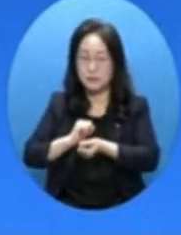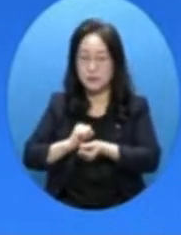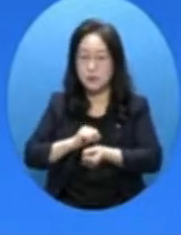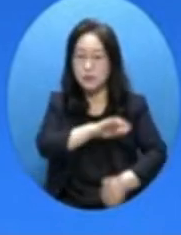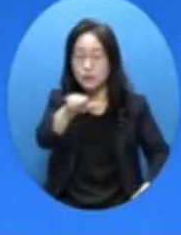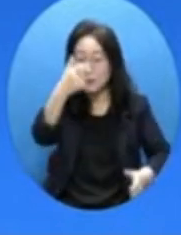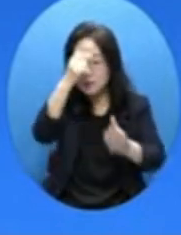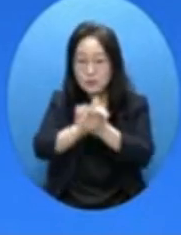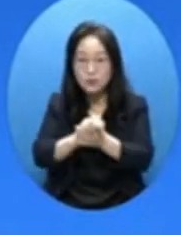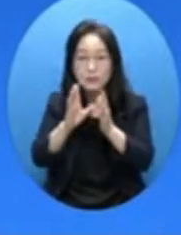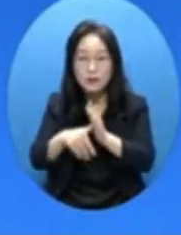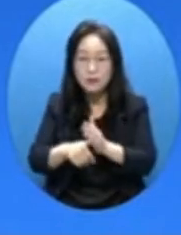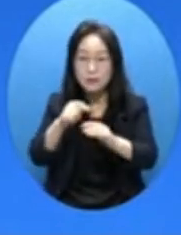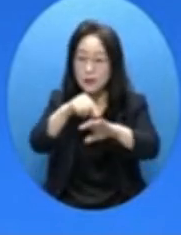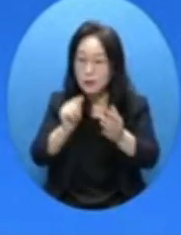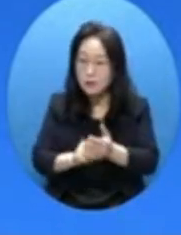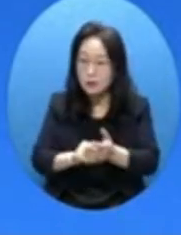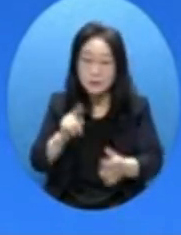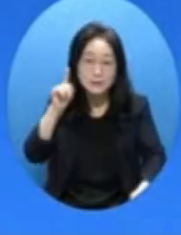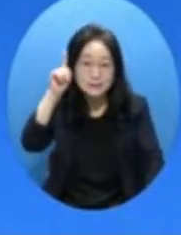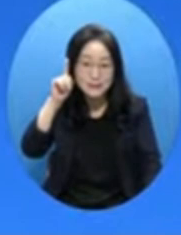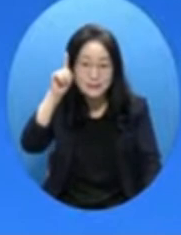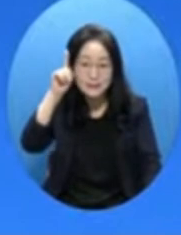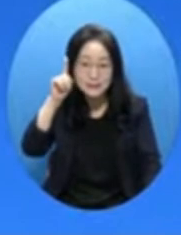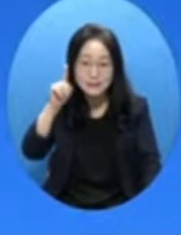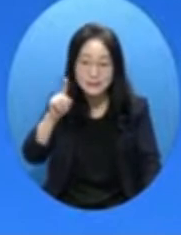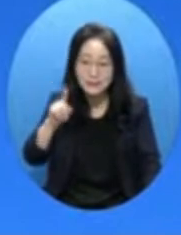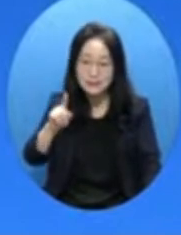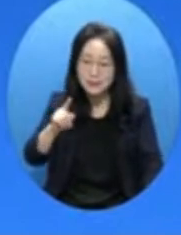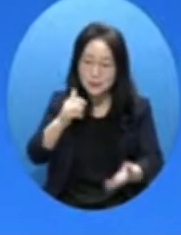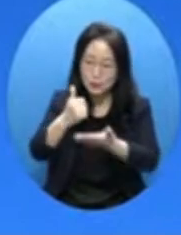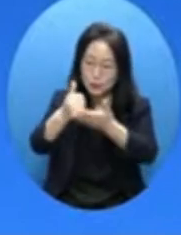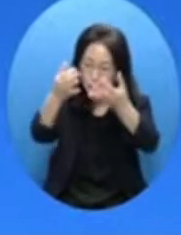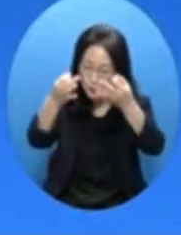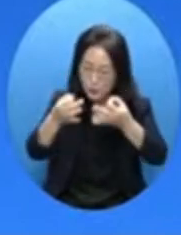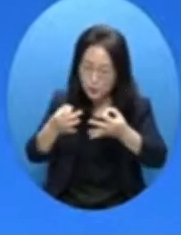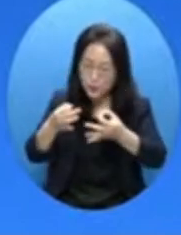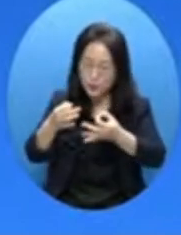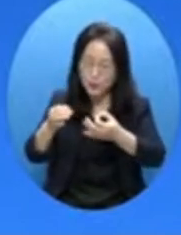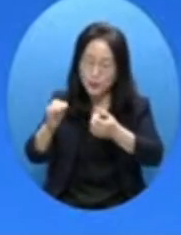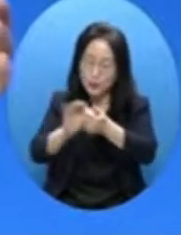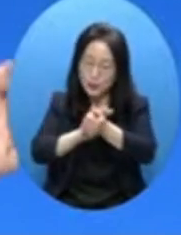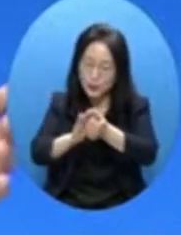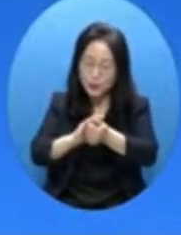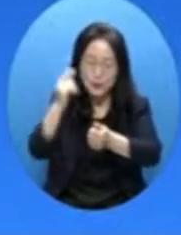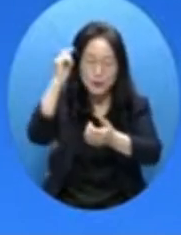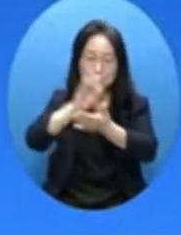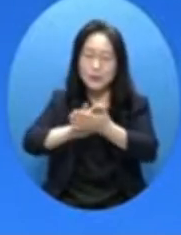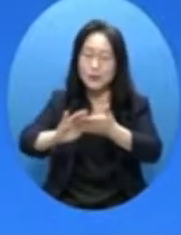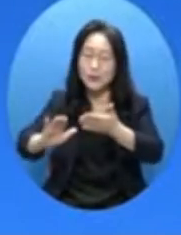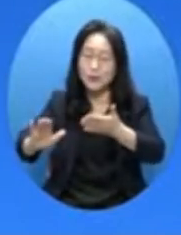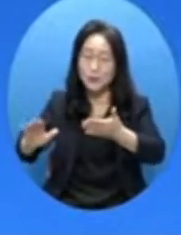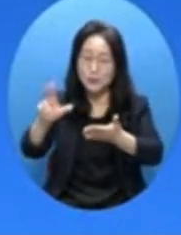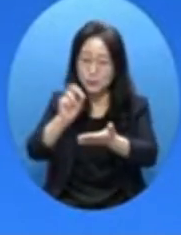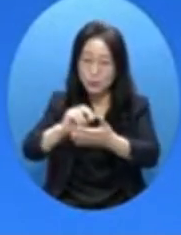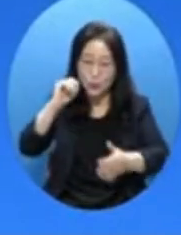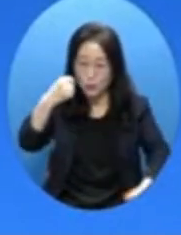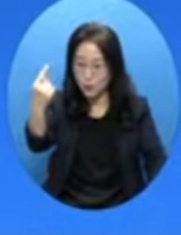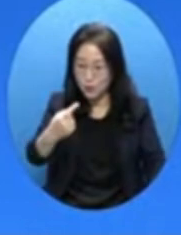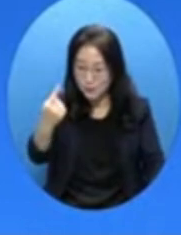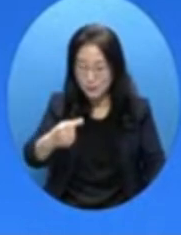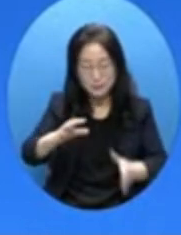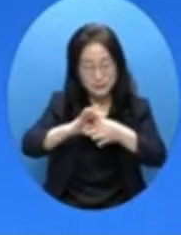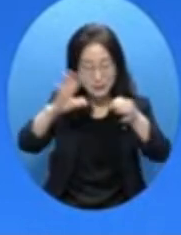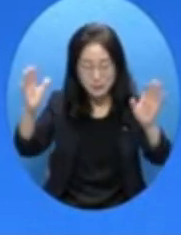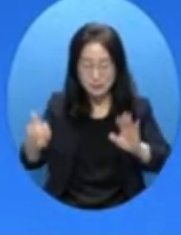때 우리 마음의 스트레스를 주님이 제거해 주시고 마음의 평안함을 주셔서 어떤 문제가 나오고 어려움 나와도 모든